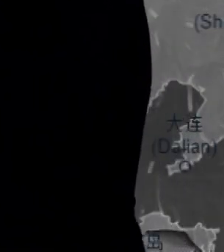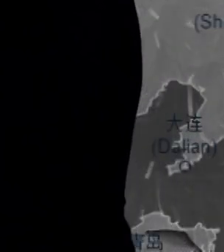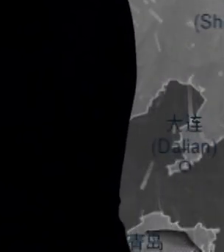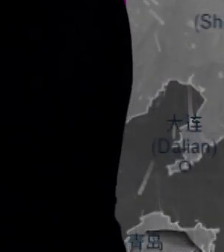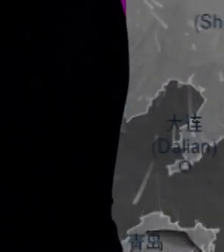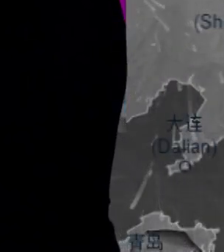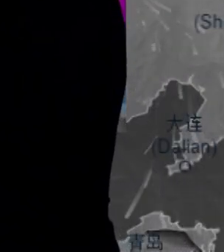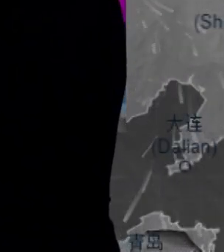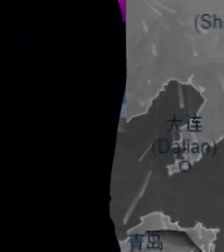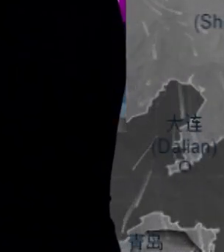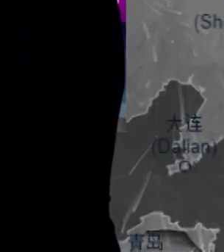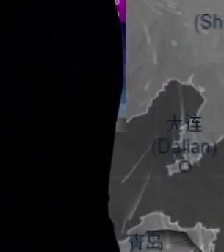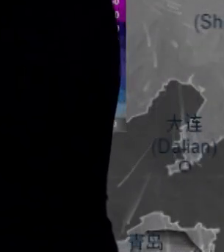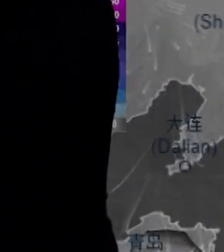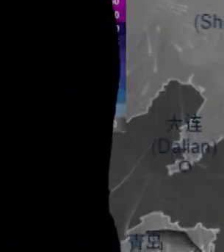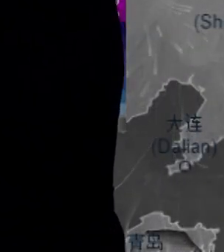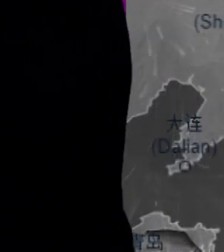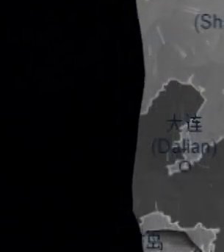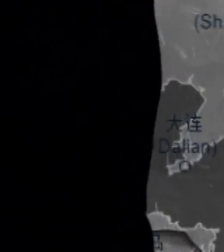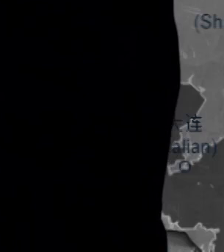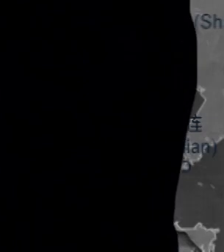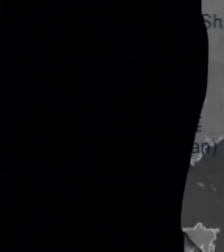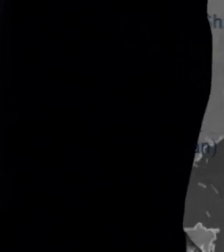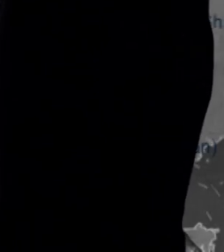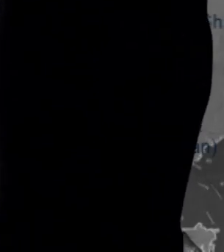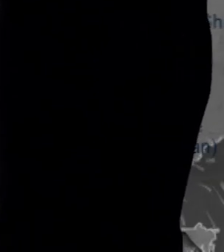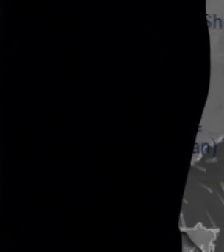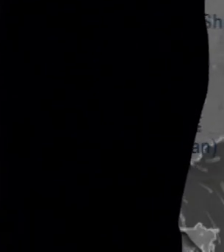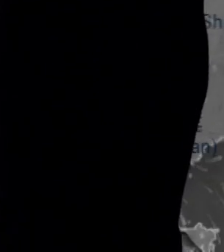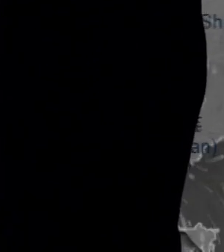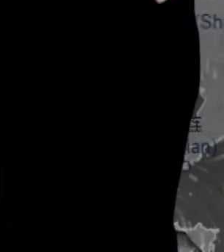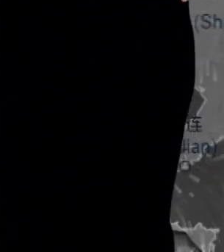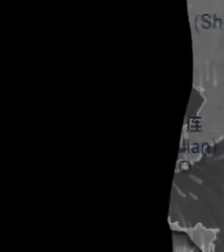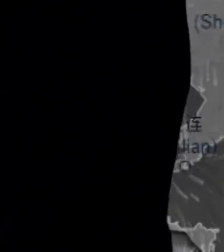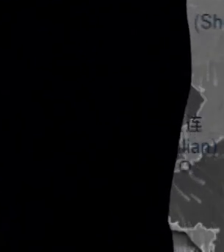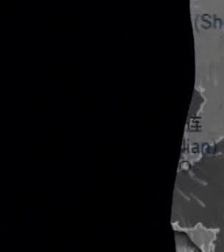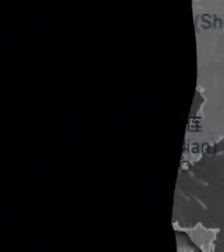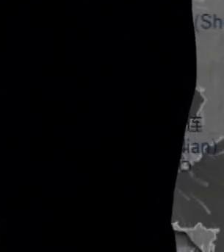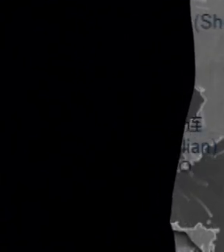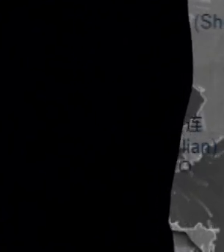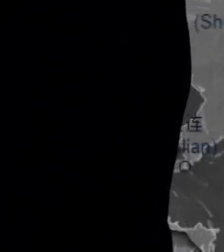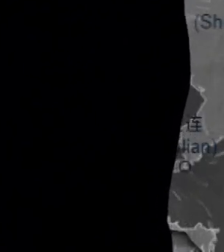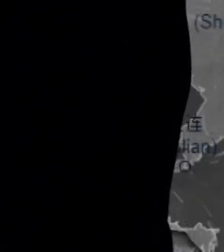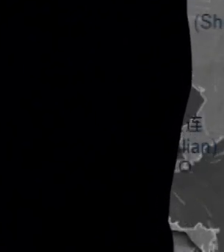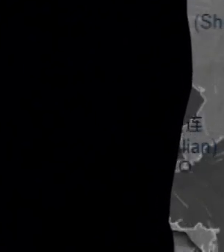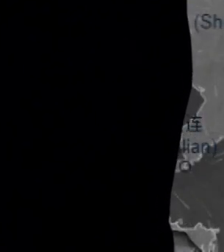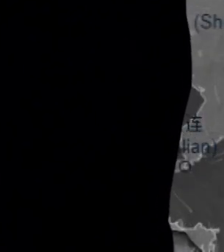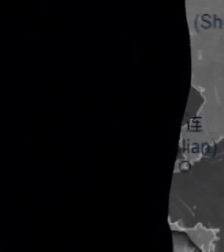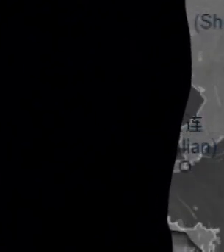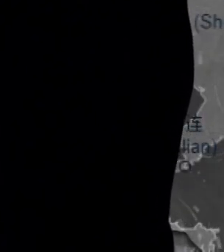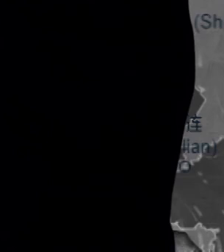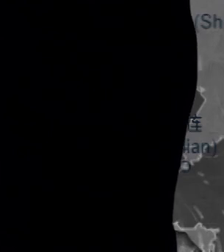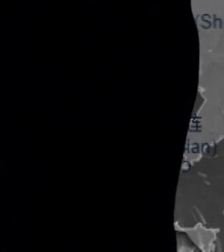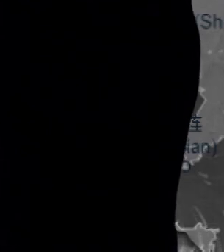дуу цахалгаантай хаадар бороо орно. Бус нутгаараа хурд хунц орохгүй. За цаашдаа буюу ойрын 2 хоногийн хурд хунцны талаарх мэдээллийг хүргэе. За 8-р